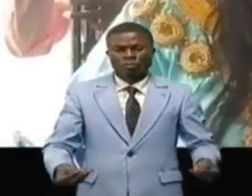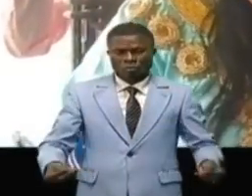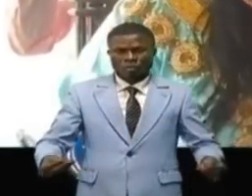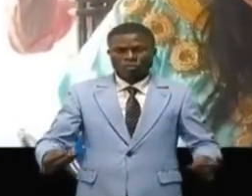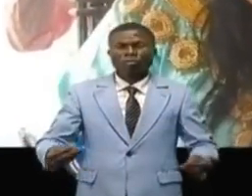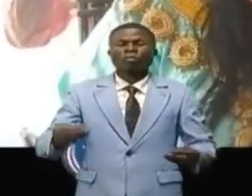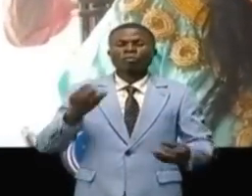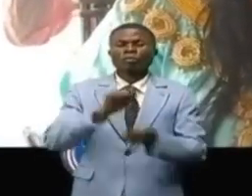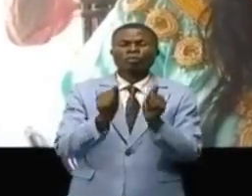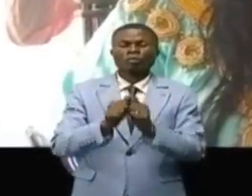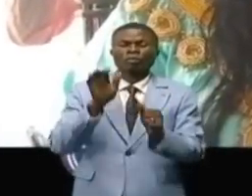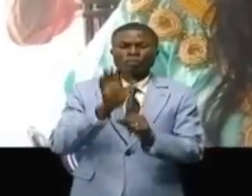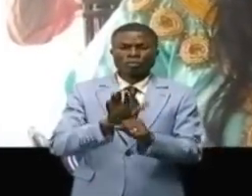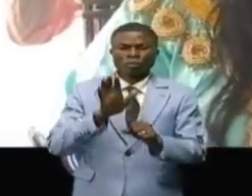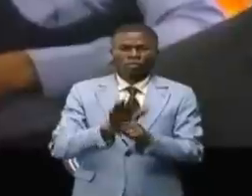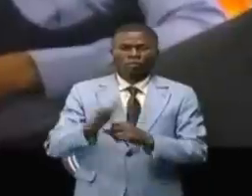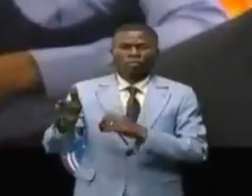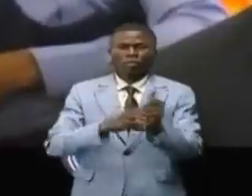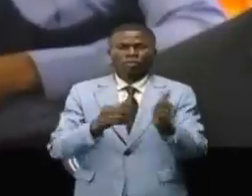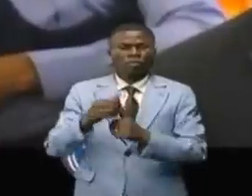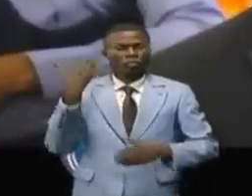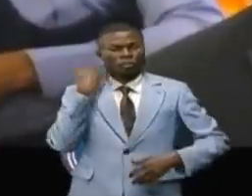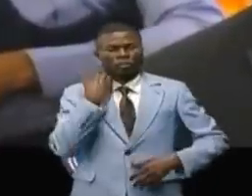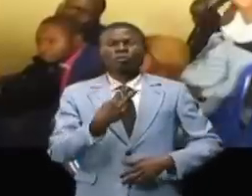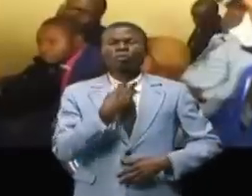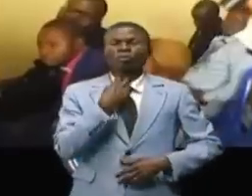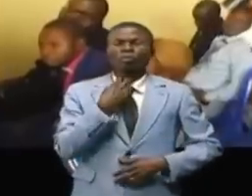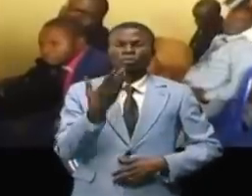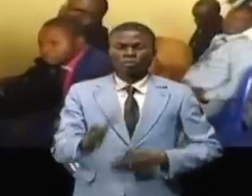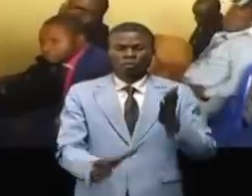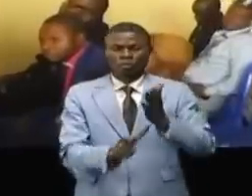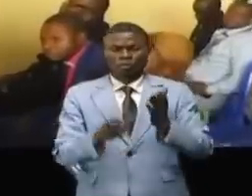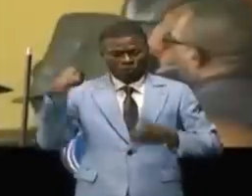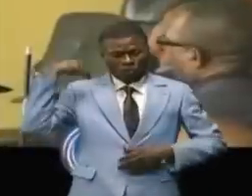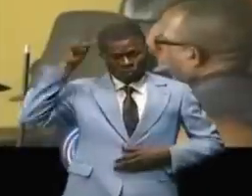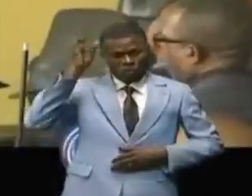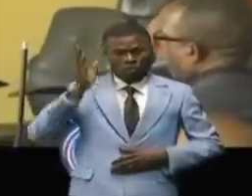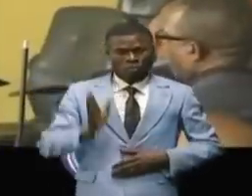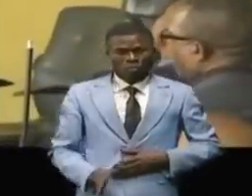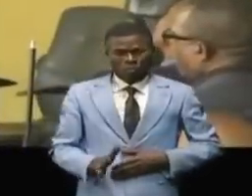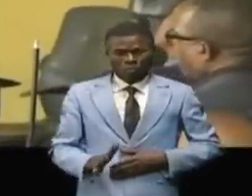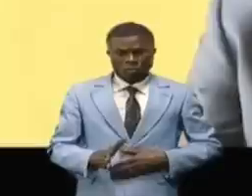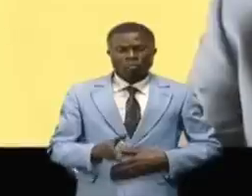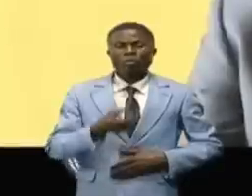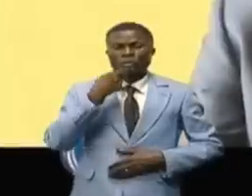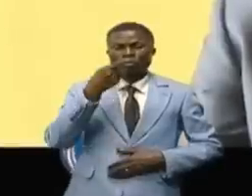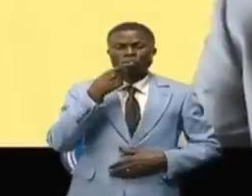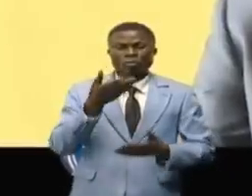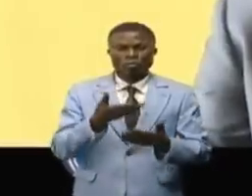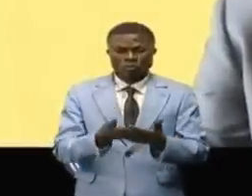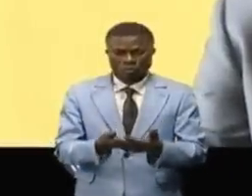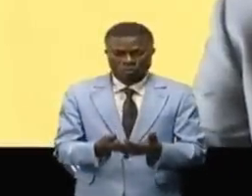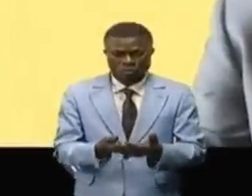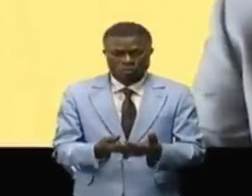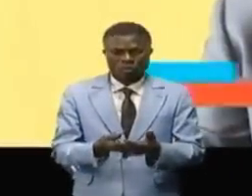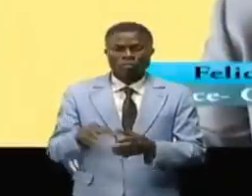grands défis qui les mines le vice gouverneur avant le jeu du question et réponse à celui l'événement